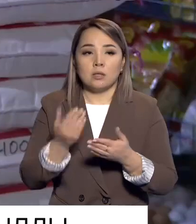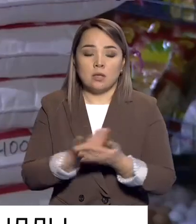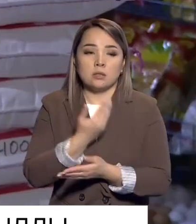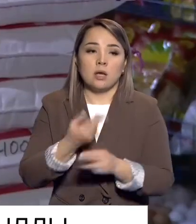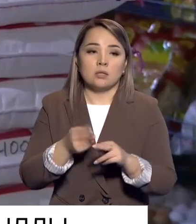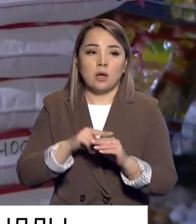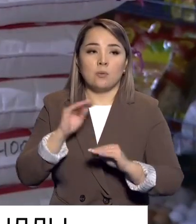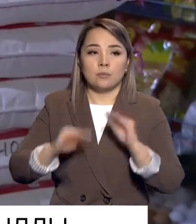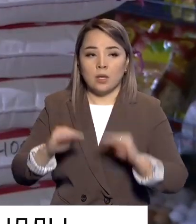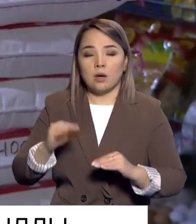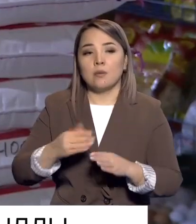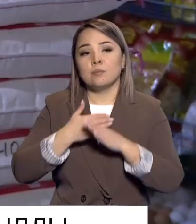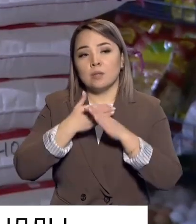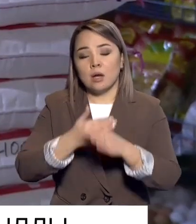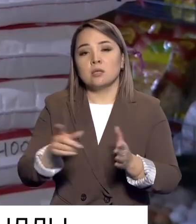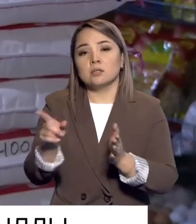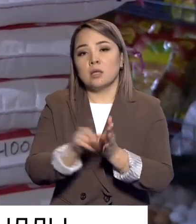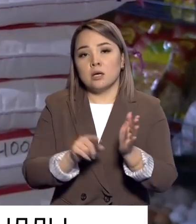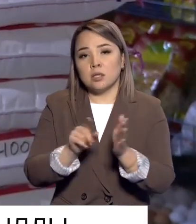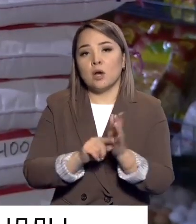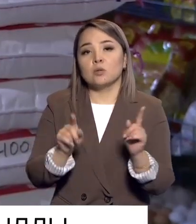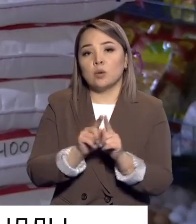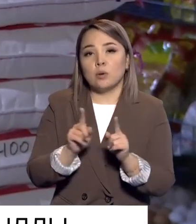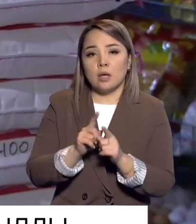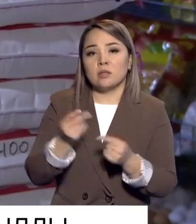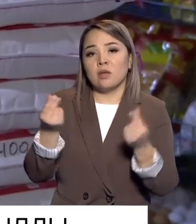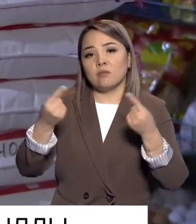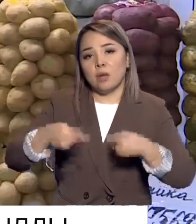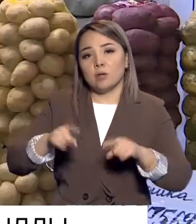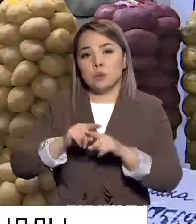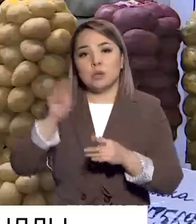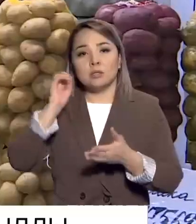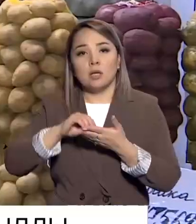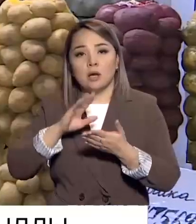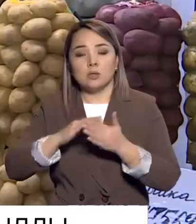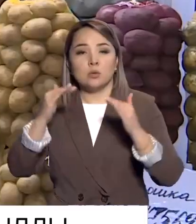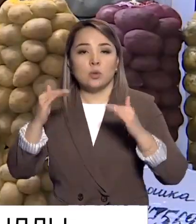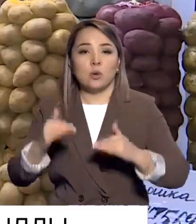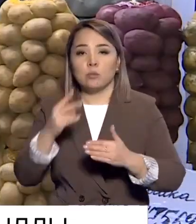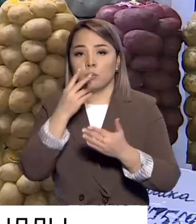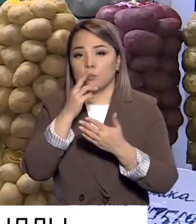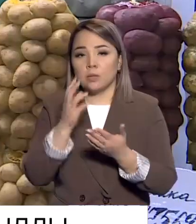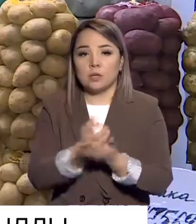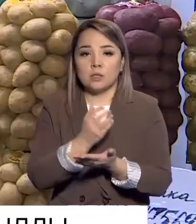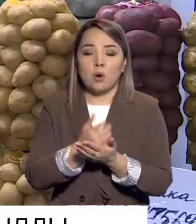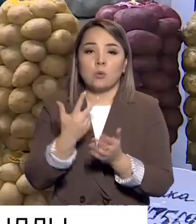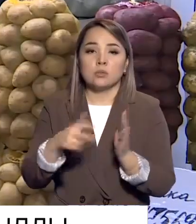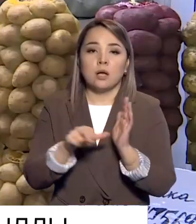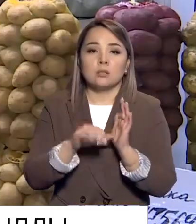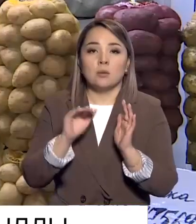дейді. Сондай-ақ, жәрдемақы мен зейнетақы қазіргі инфляцияға сай индекстеп, ең төменгі күнкөріс деңгейін